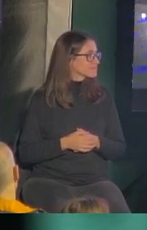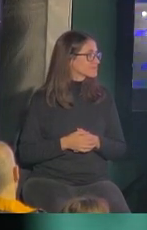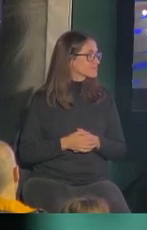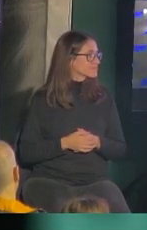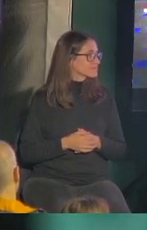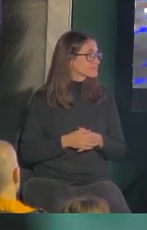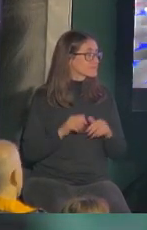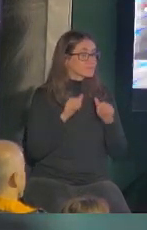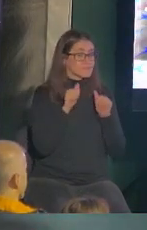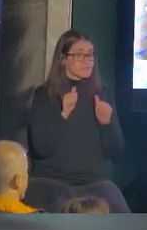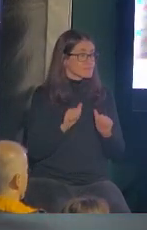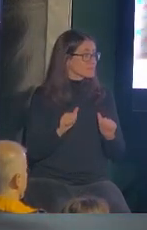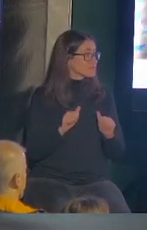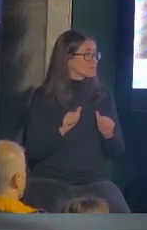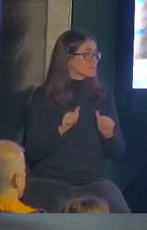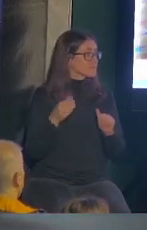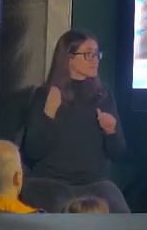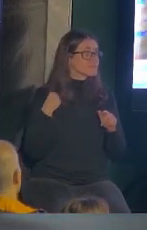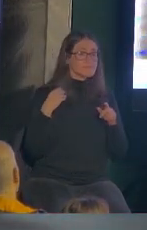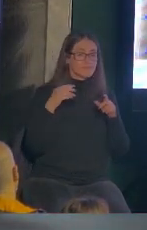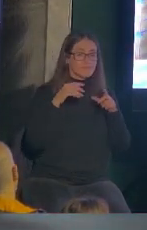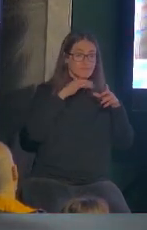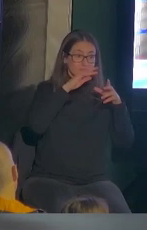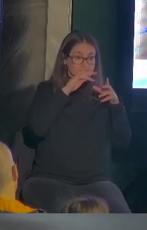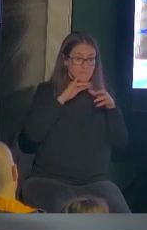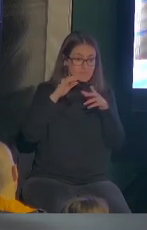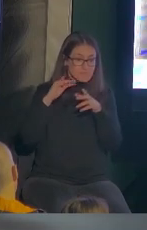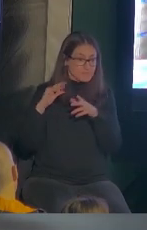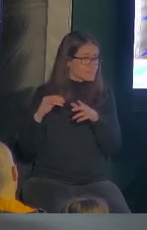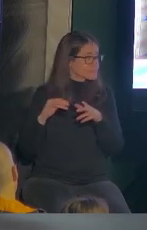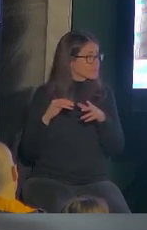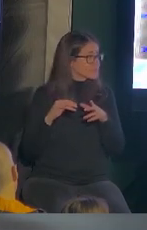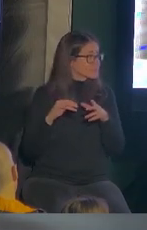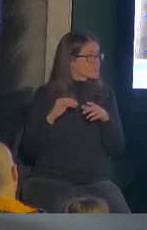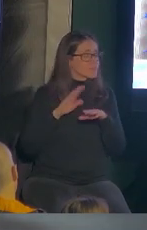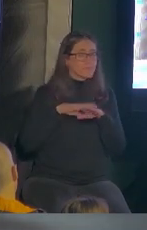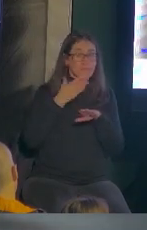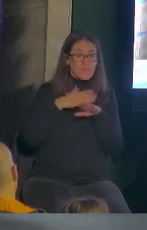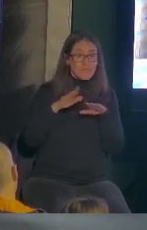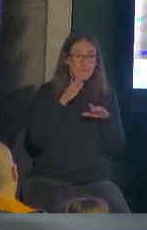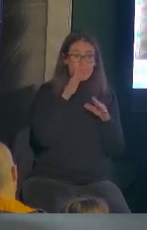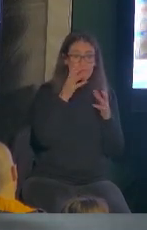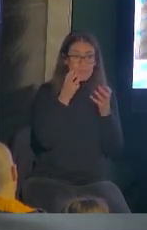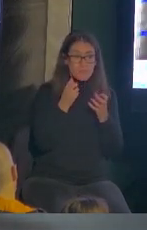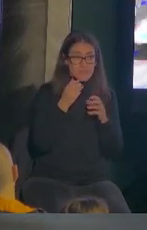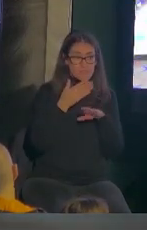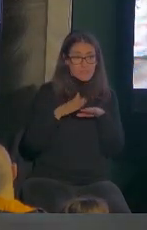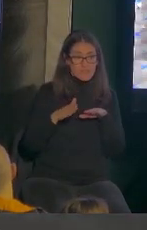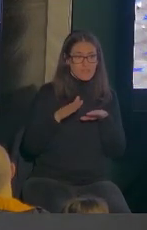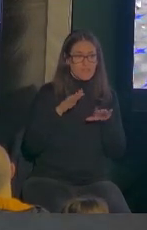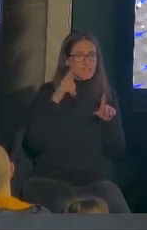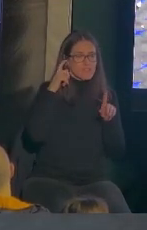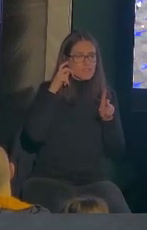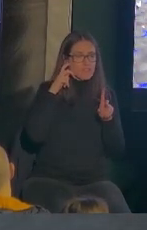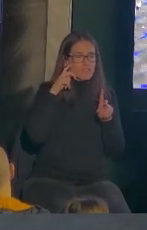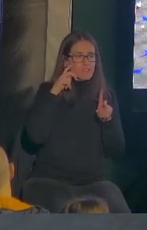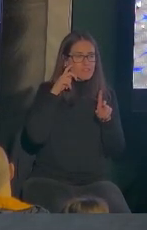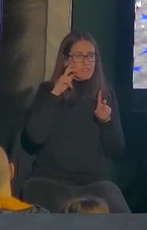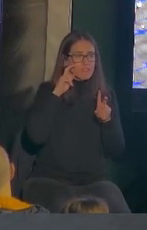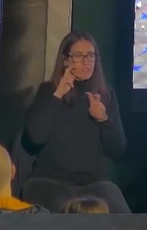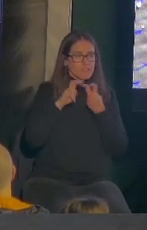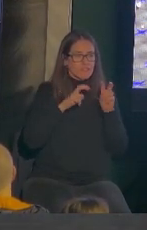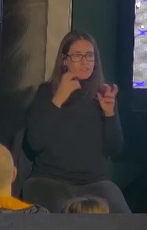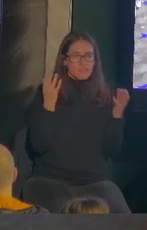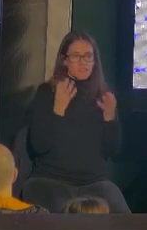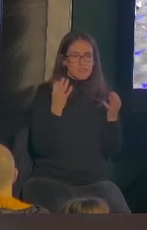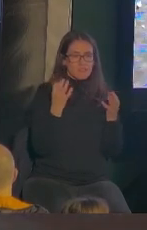D'aquesta manera, utilitzant aquest sucre que els diu antihumitat, el que aconseguim és que